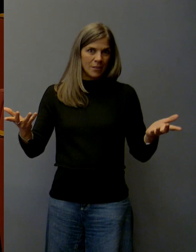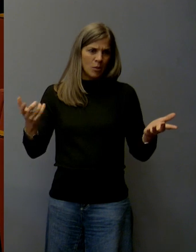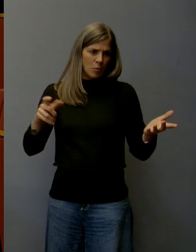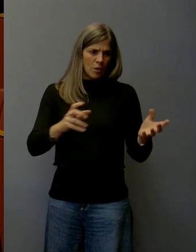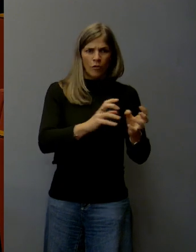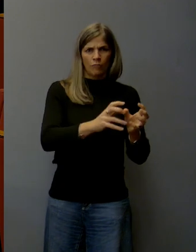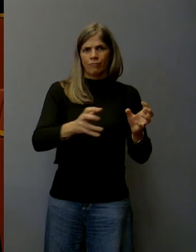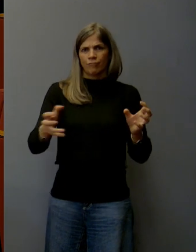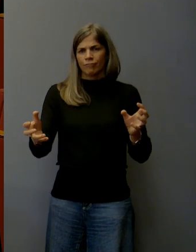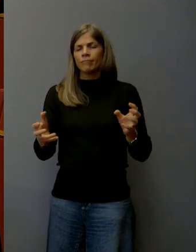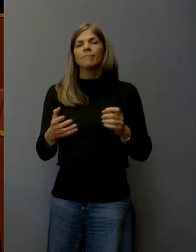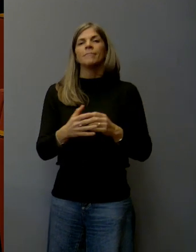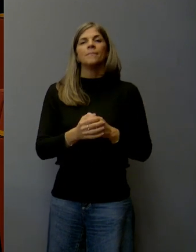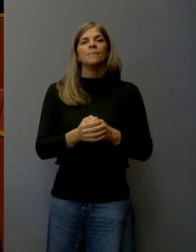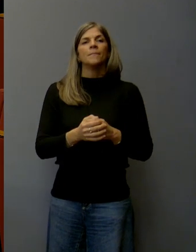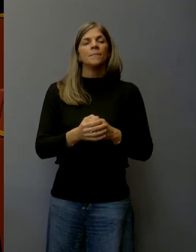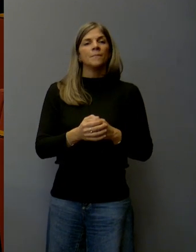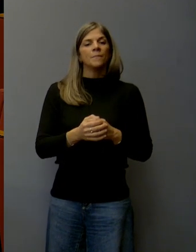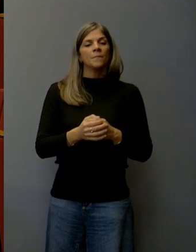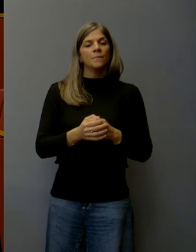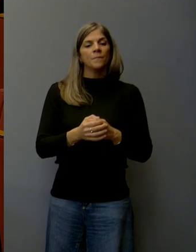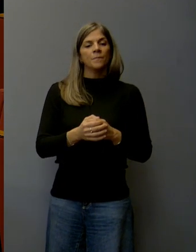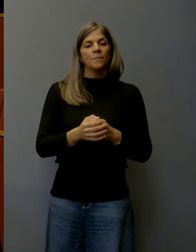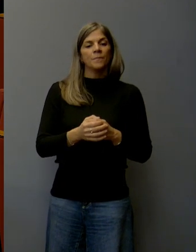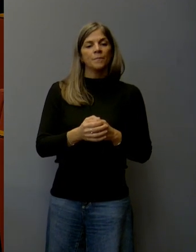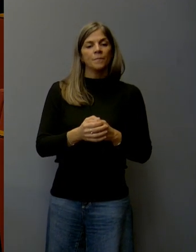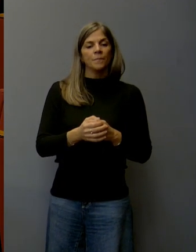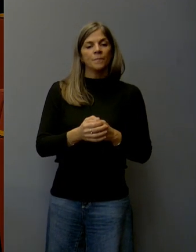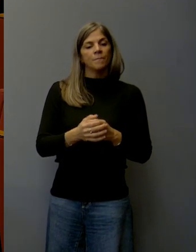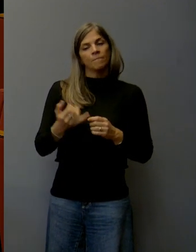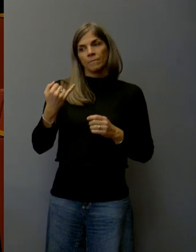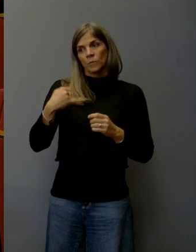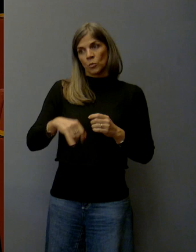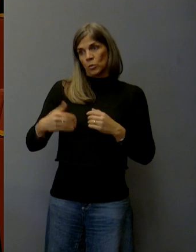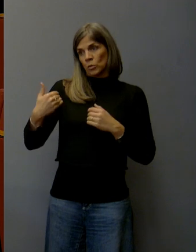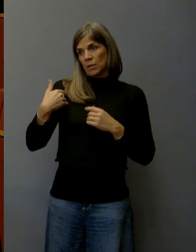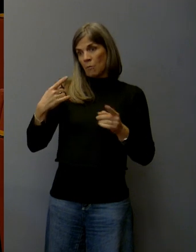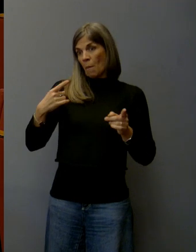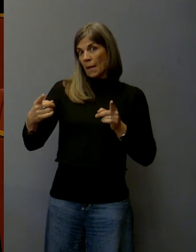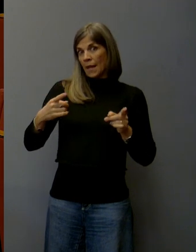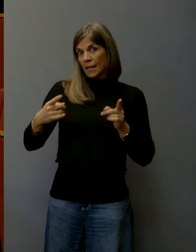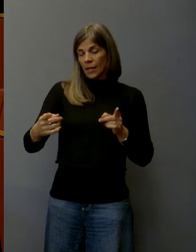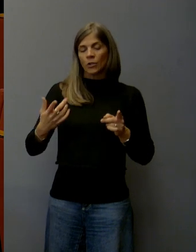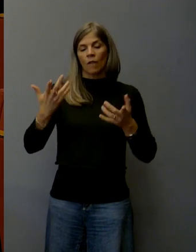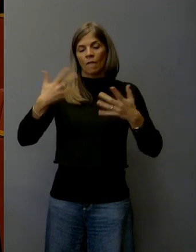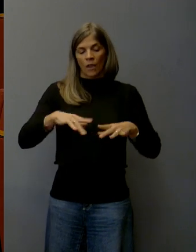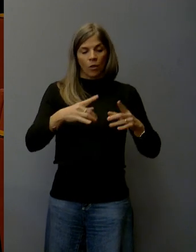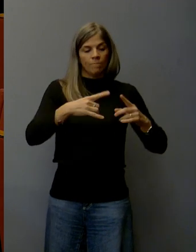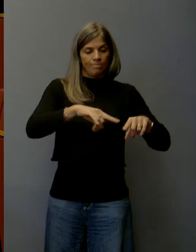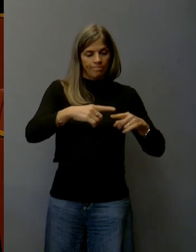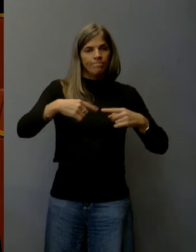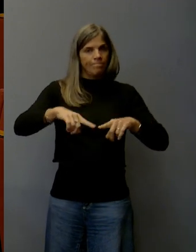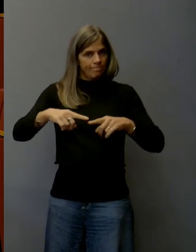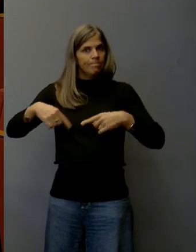po' la nostra comunità noi negli ultimi nelle ultime settimane abbiamo avuto diverse commissioni e